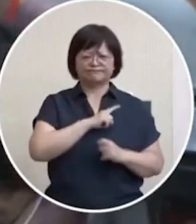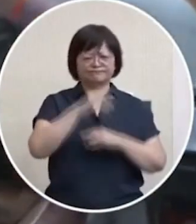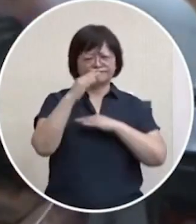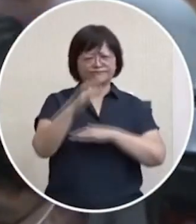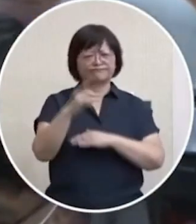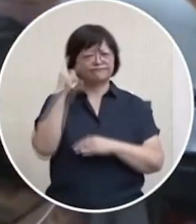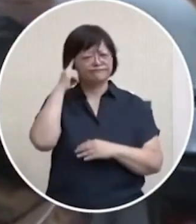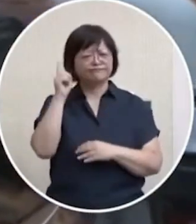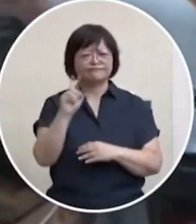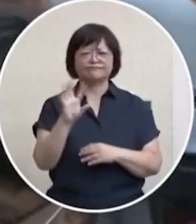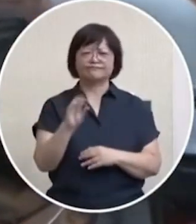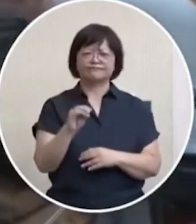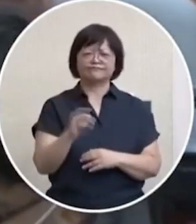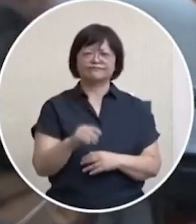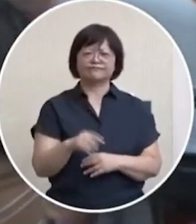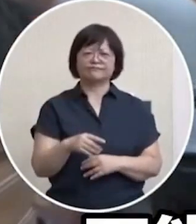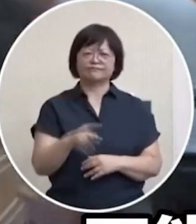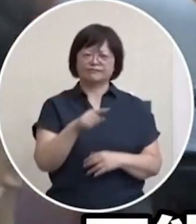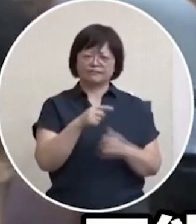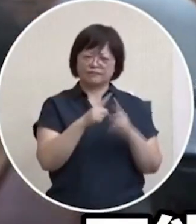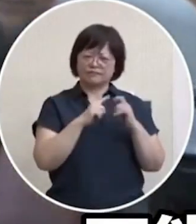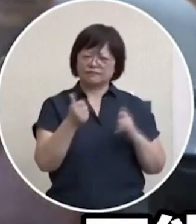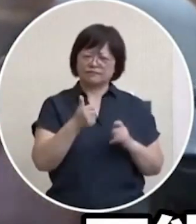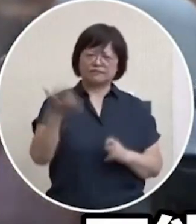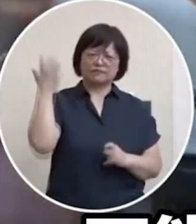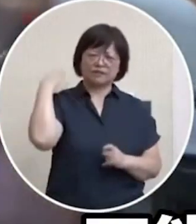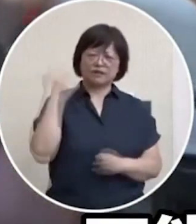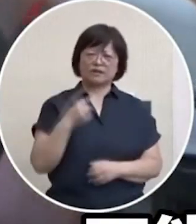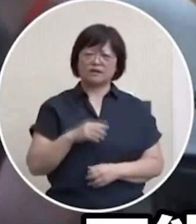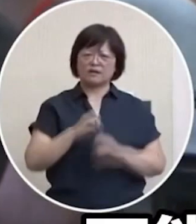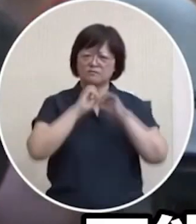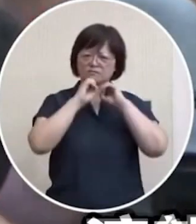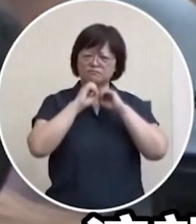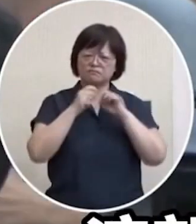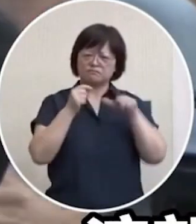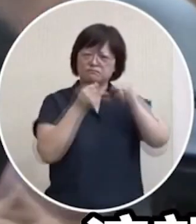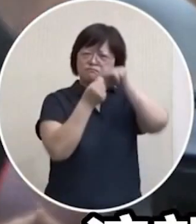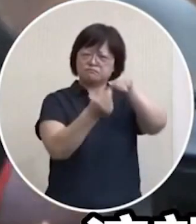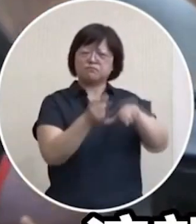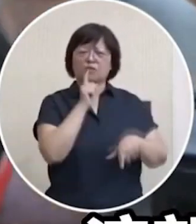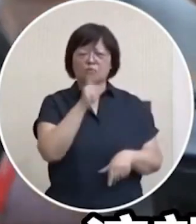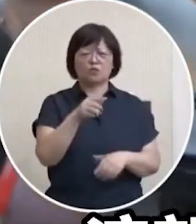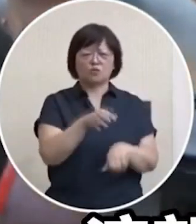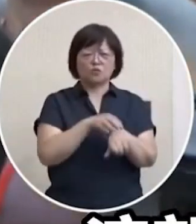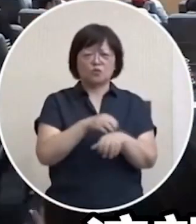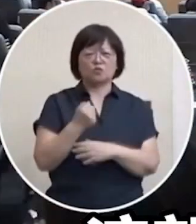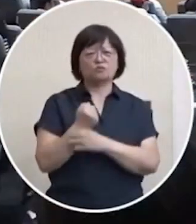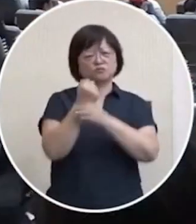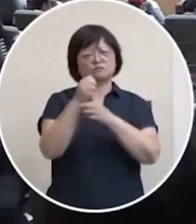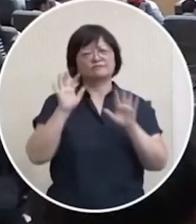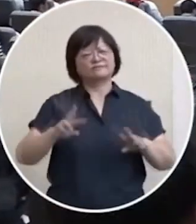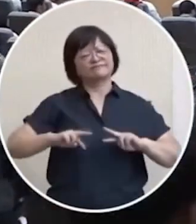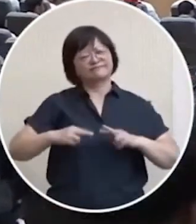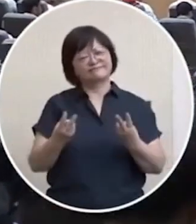过会支持侯友宜，现在又出来参选，可能会引发对您这个信用的质疑，这部分您的回应是什么？谢谢。